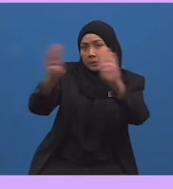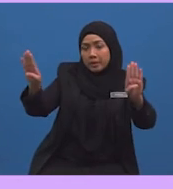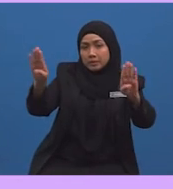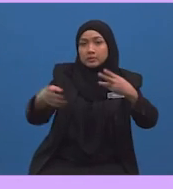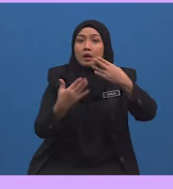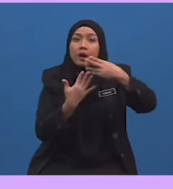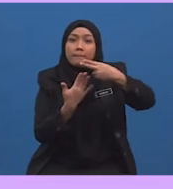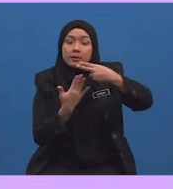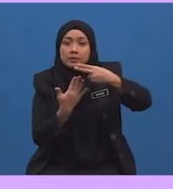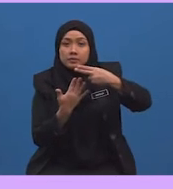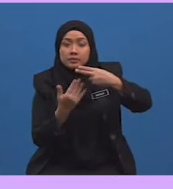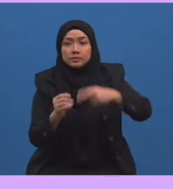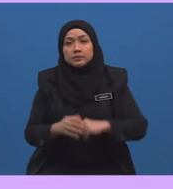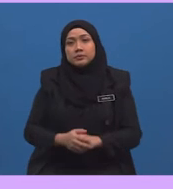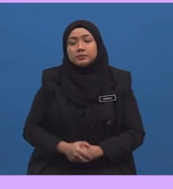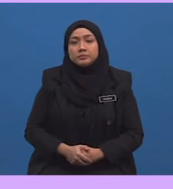karbon dioksida.